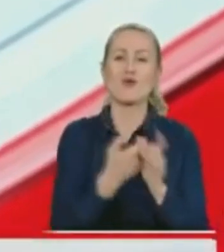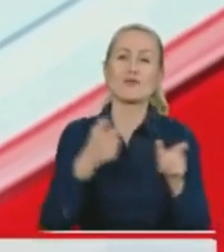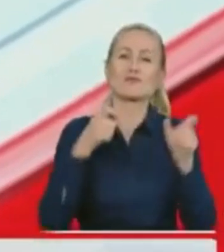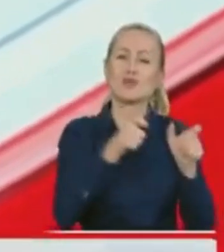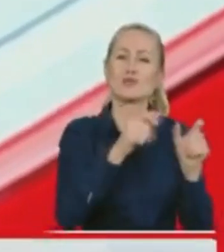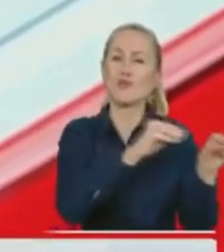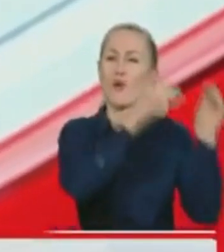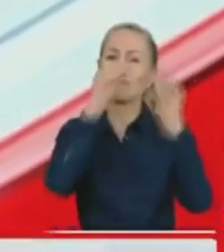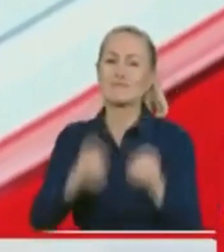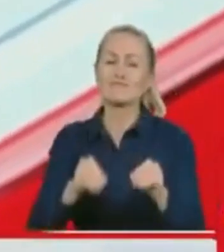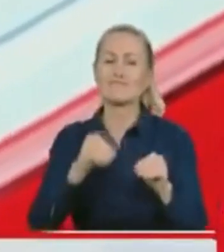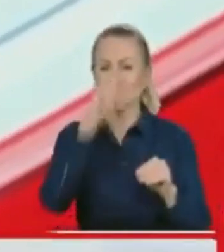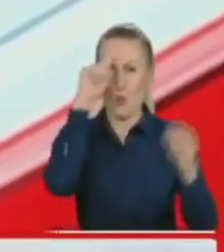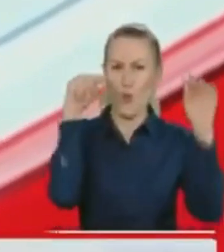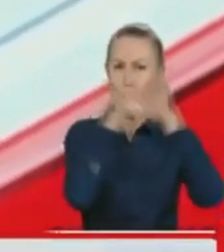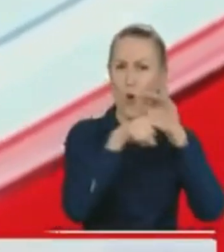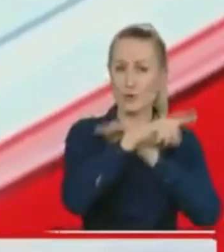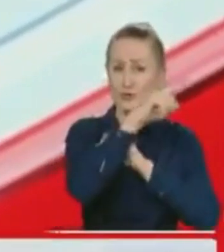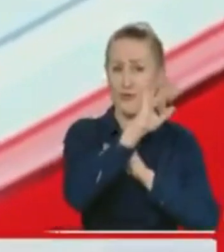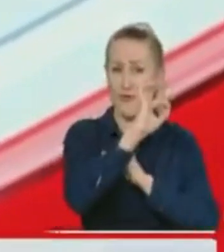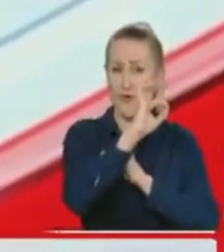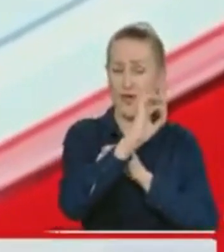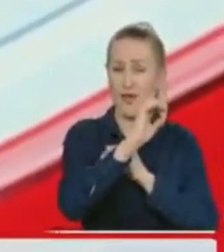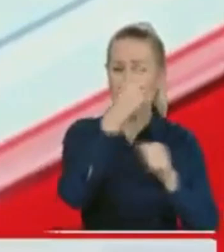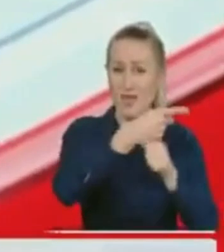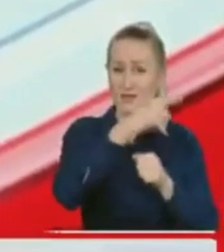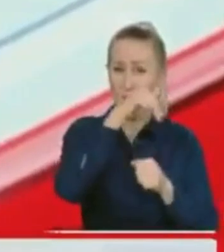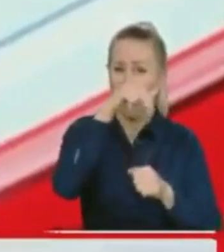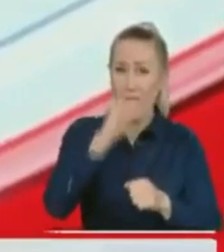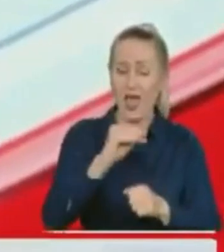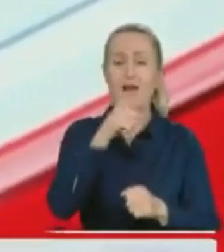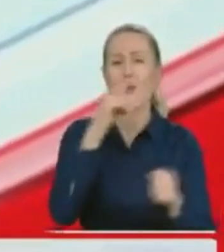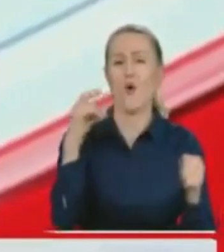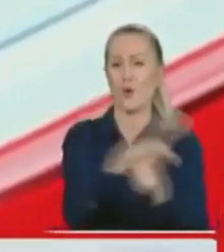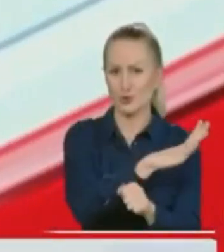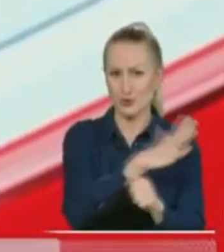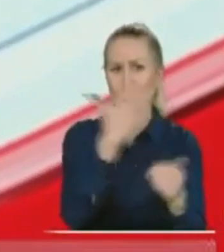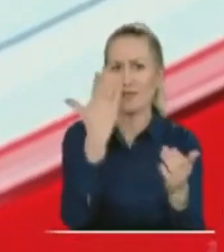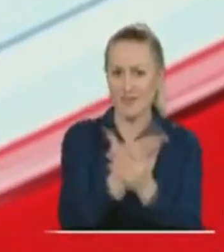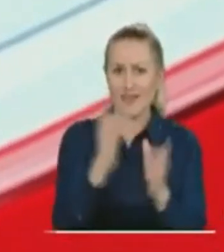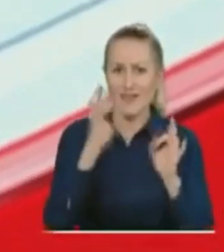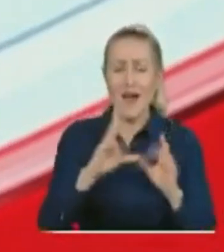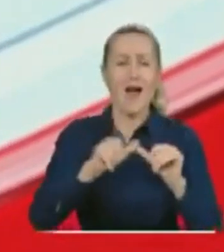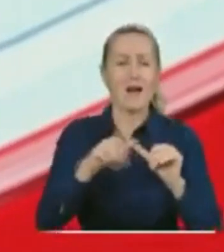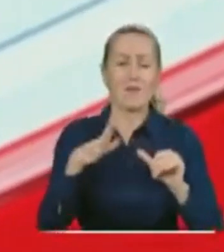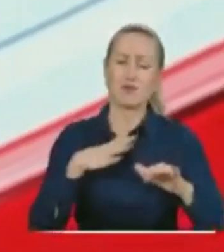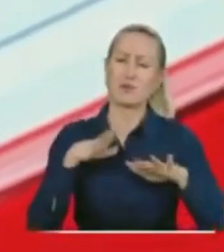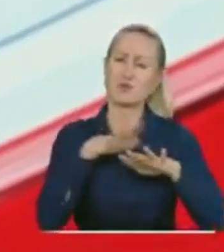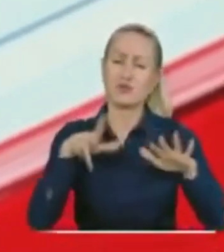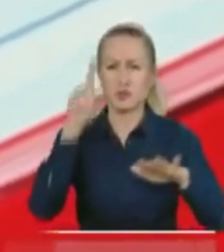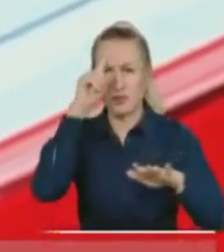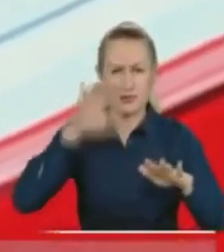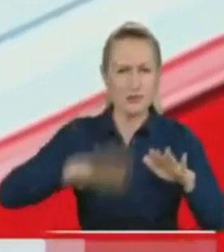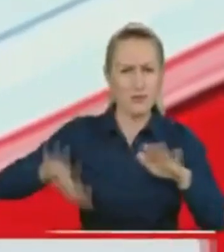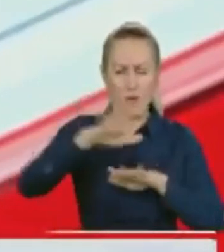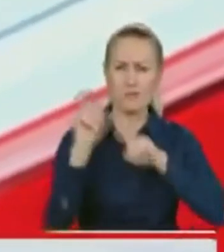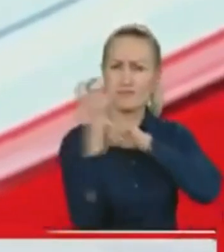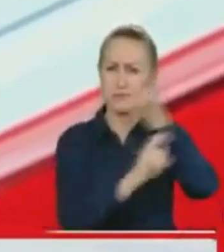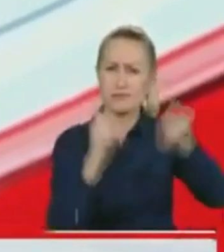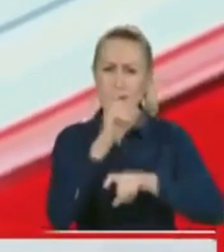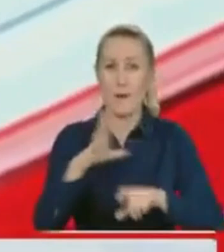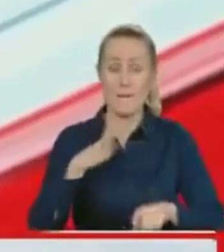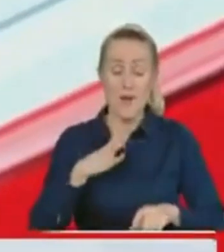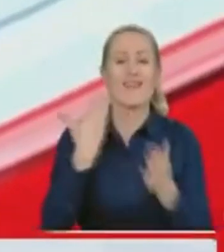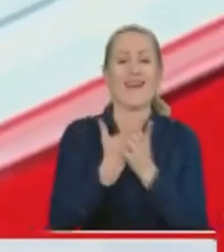від ЄС, звісно, була відхилена. Вона була відхилена після великих протестів в суспільстві, тому варто подякувати усім